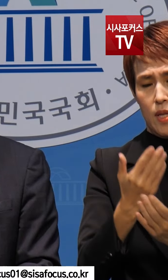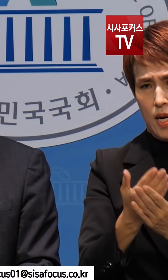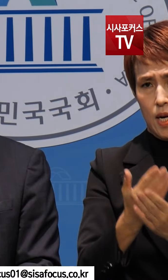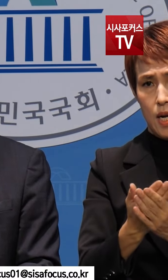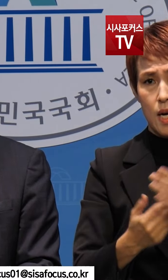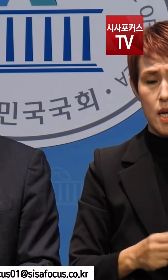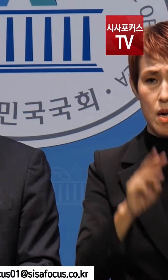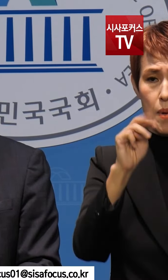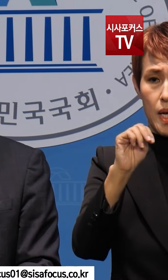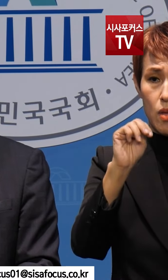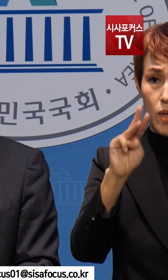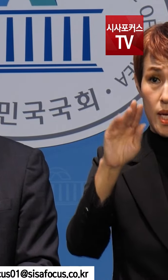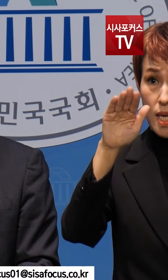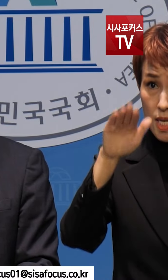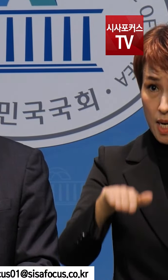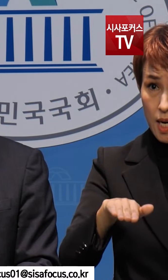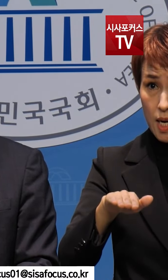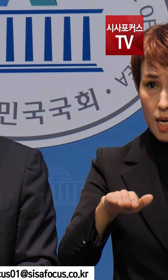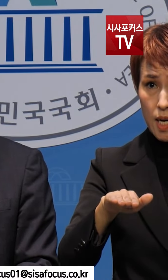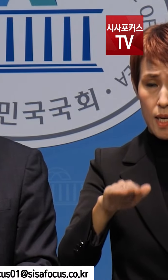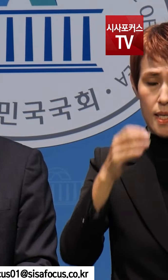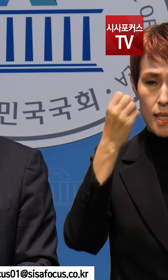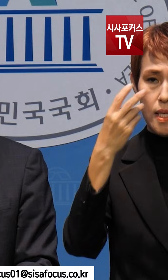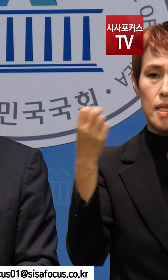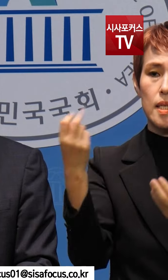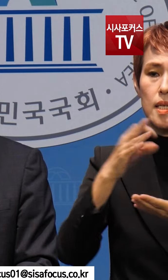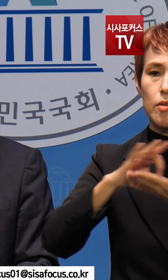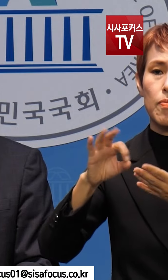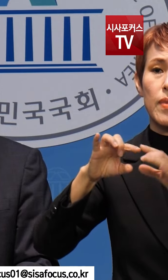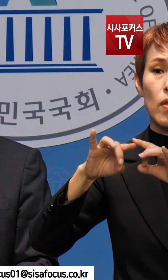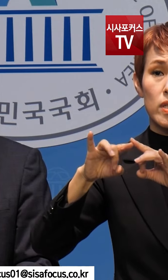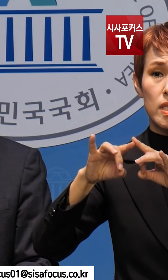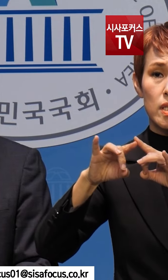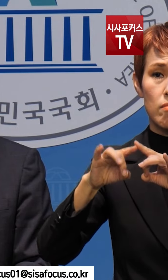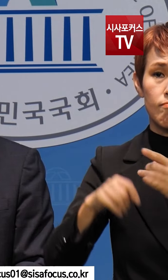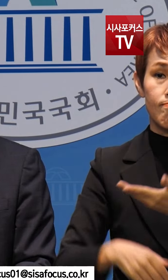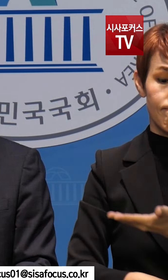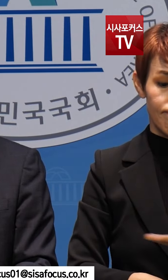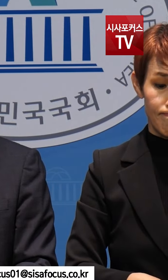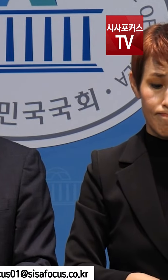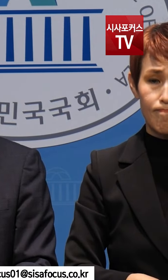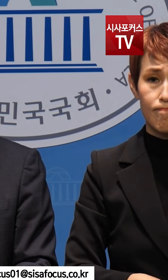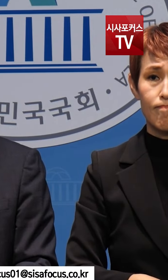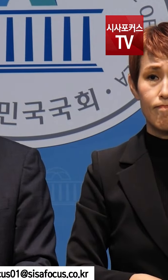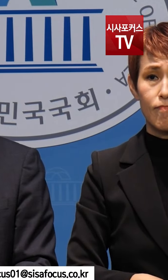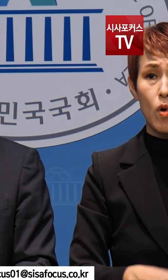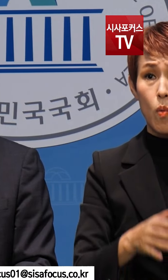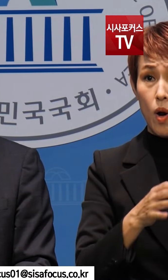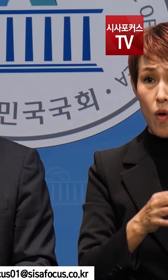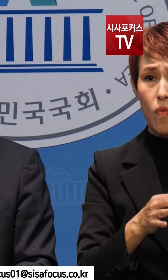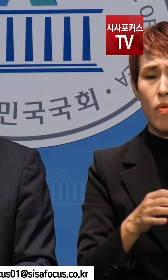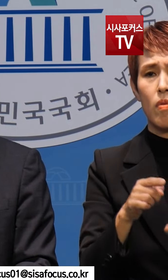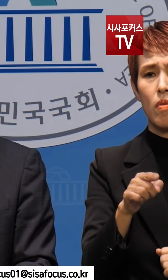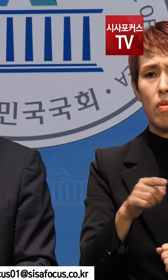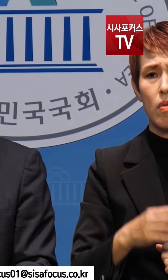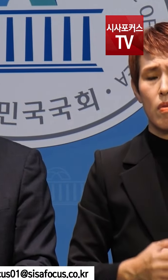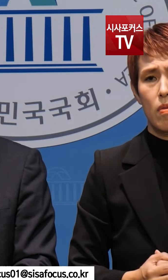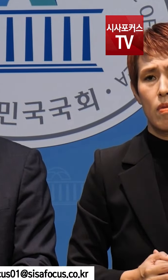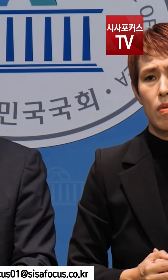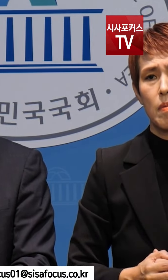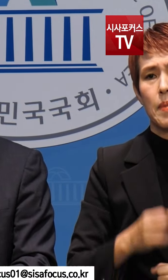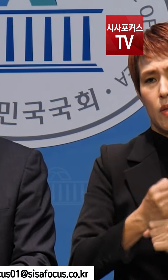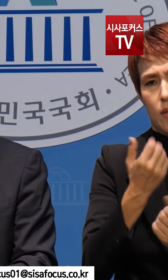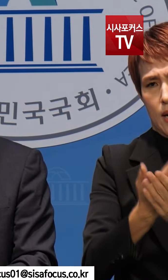1mw 이하 소규모 신재생에너지 개통 접속 보장제의 종료 등의 부당한 조치를